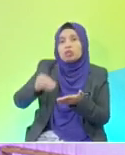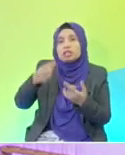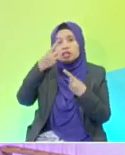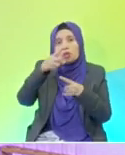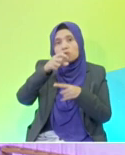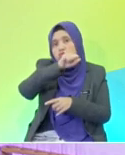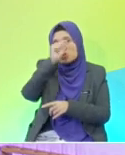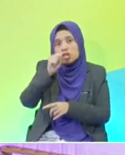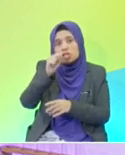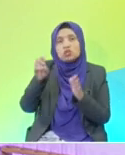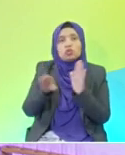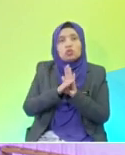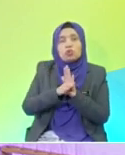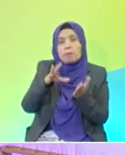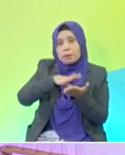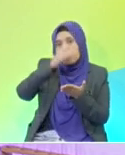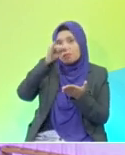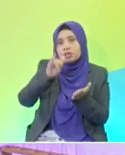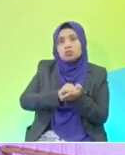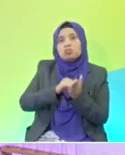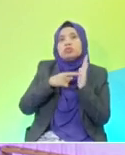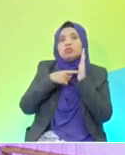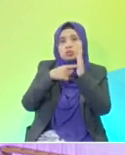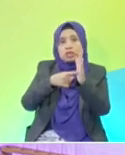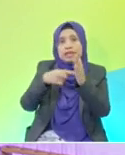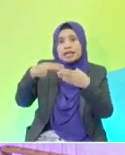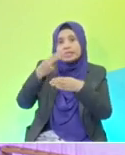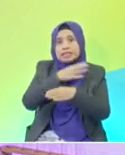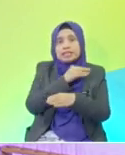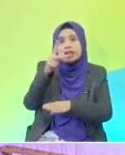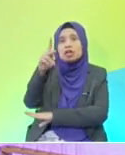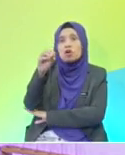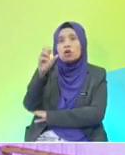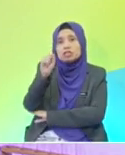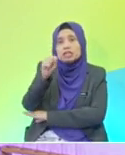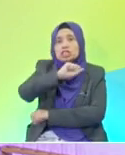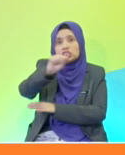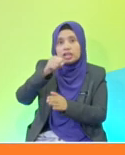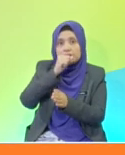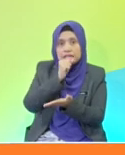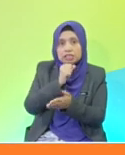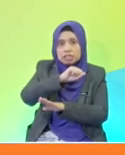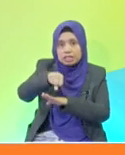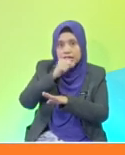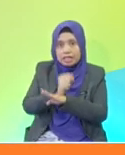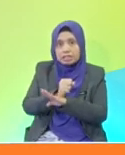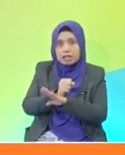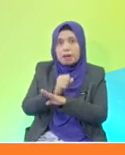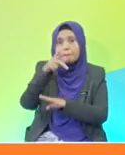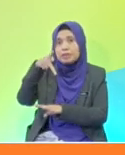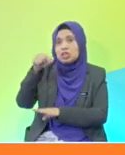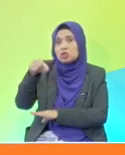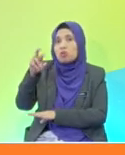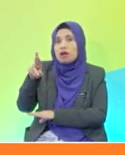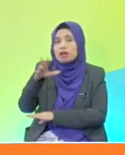sebagai contoh maklumat berikut menunjukkan hasil dan kost syarika PQR sendirian berhak